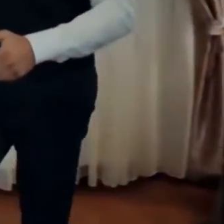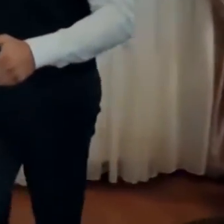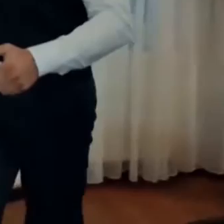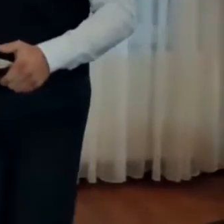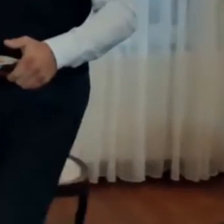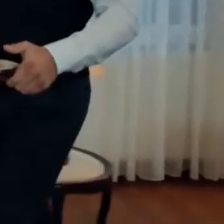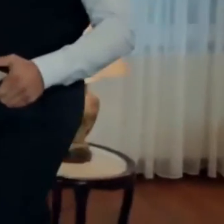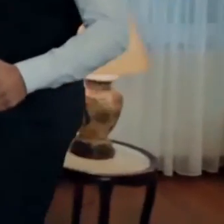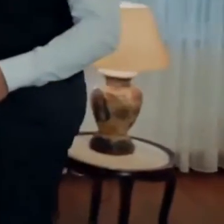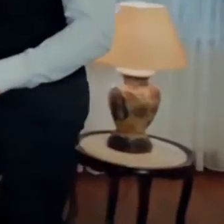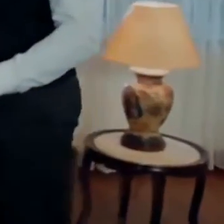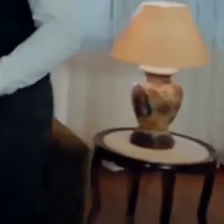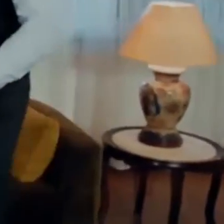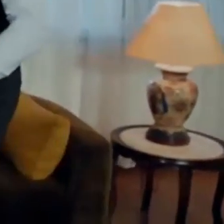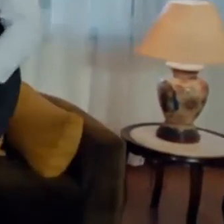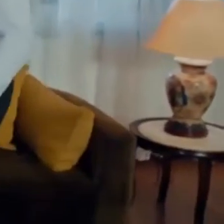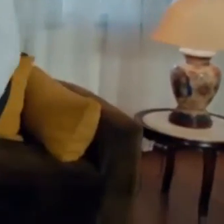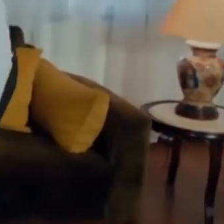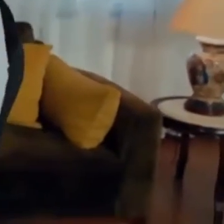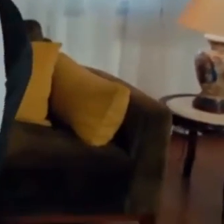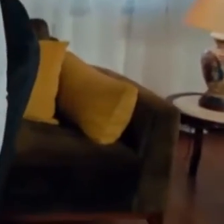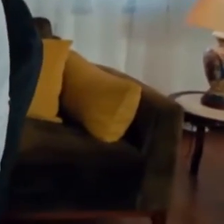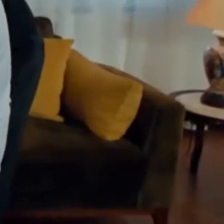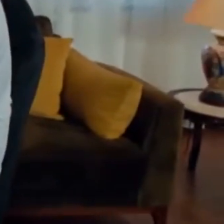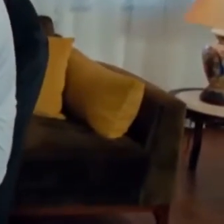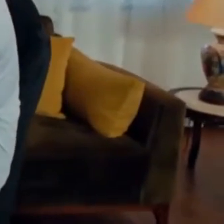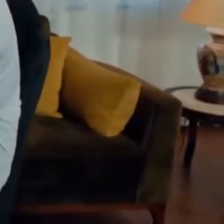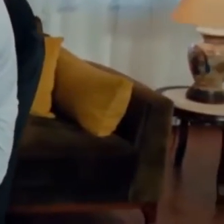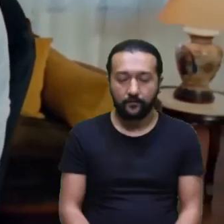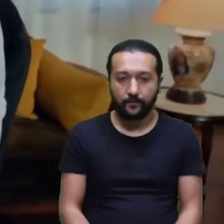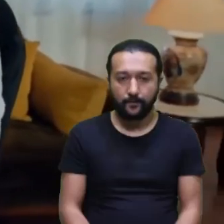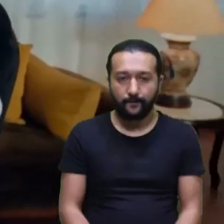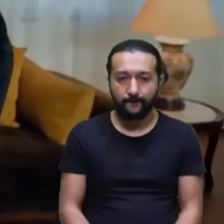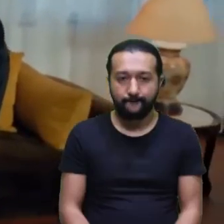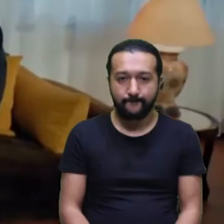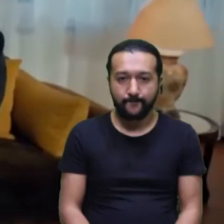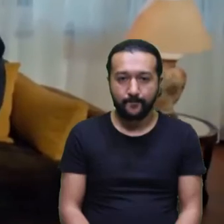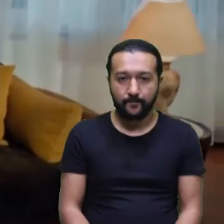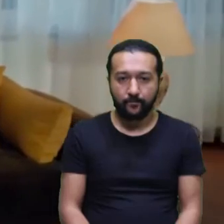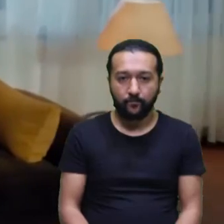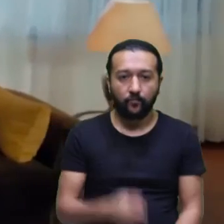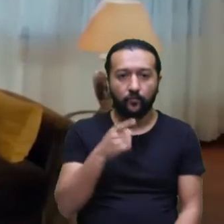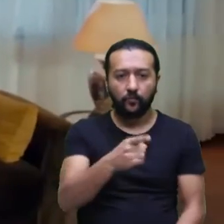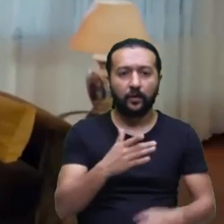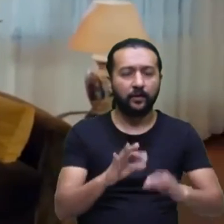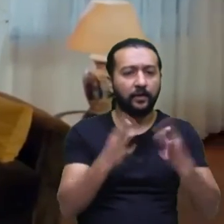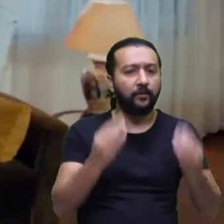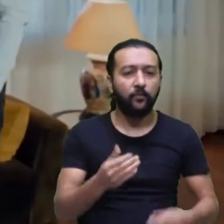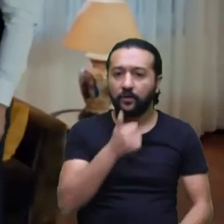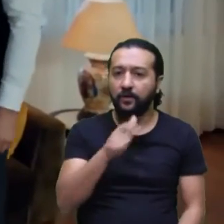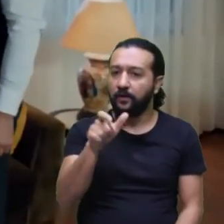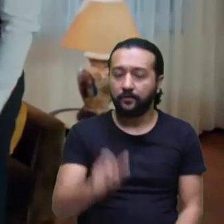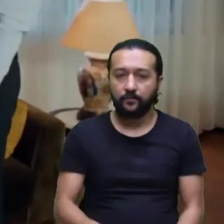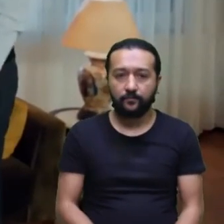şeyler hazırlamış. Altay gergin halde pencereden döndü, yaklaşıyor. Yusuf tepsiyi sehpaya bıraktı. Bunlar ne demek